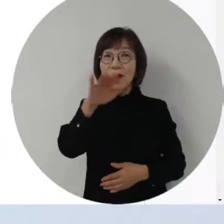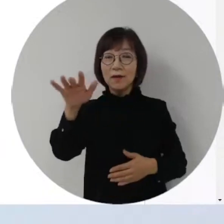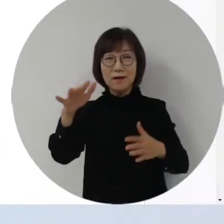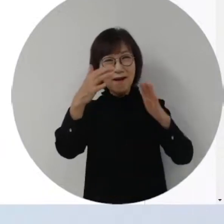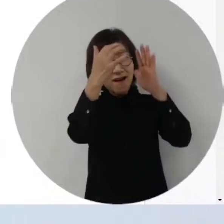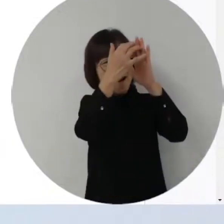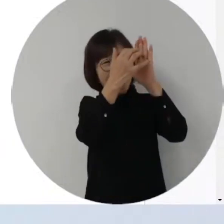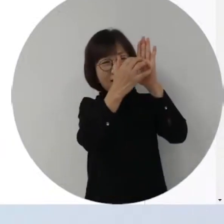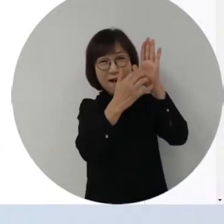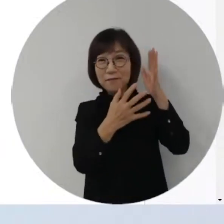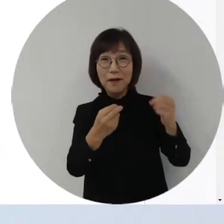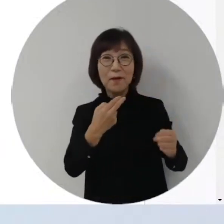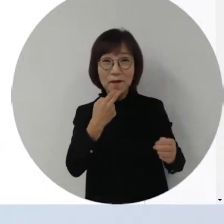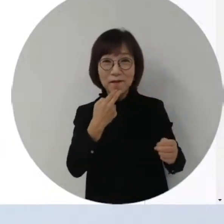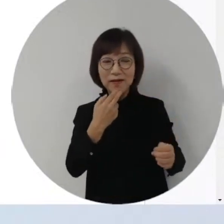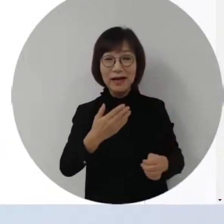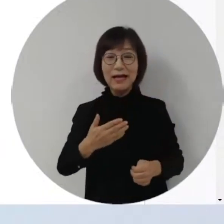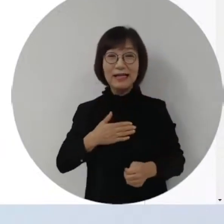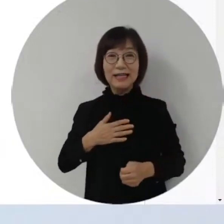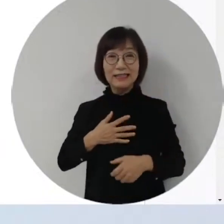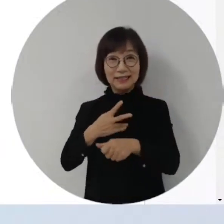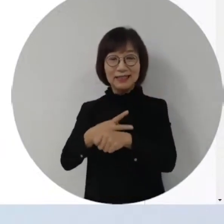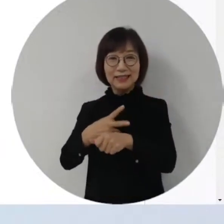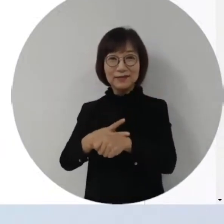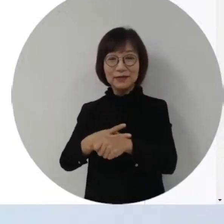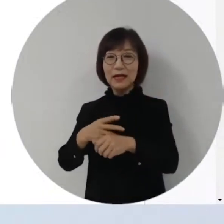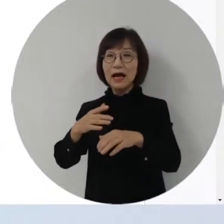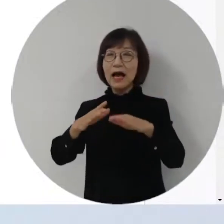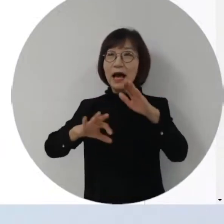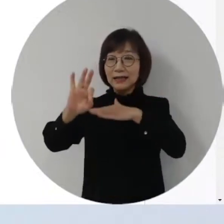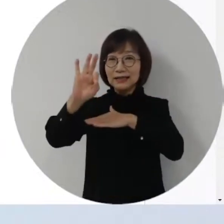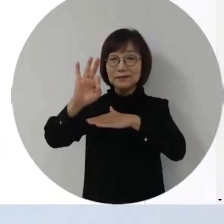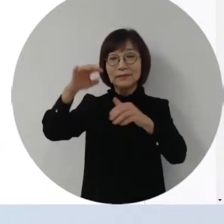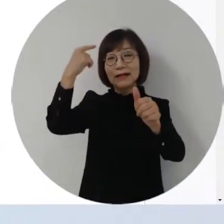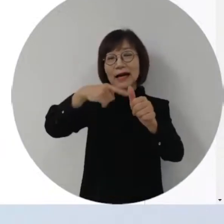방문했던 기록들이 쭉 나열되어 있는 거예요.